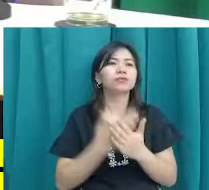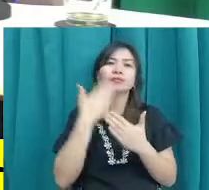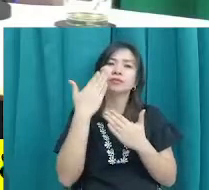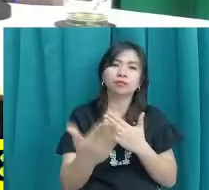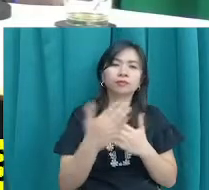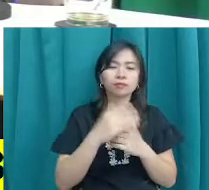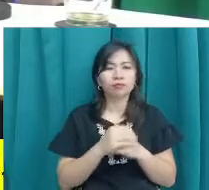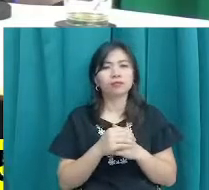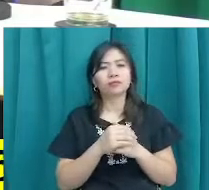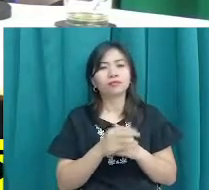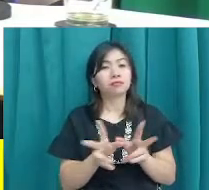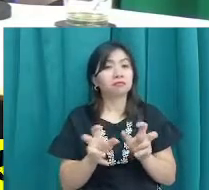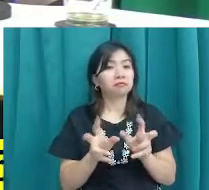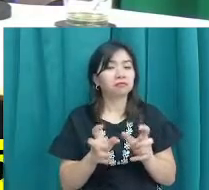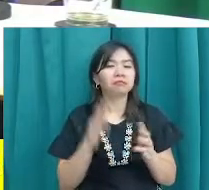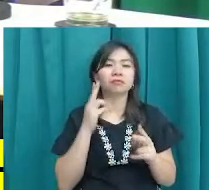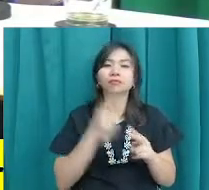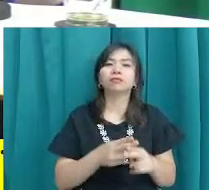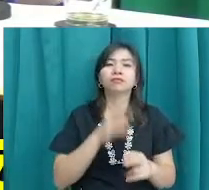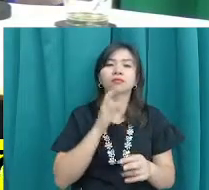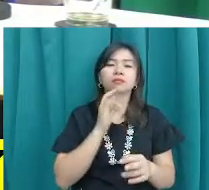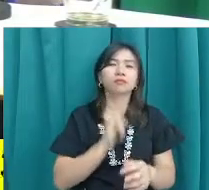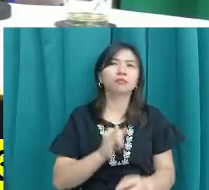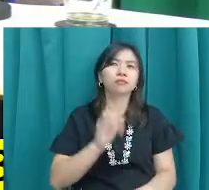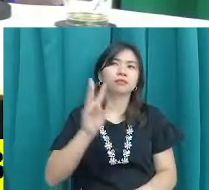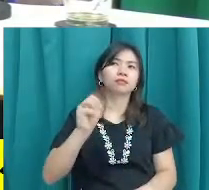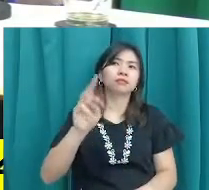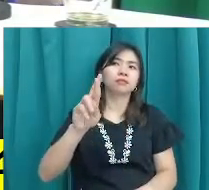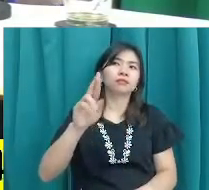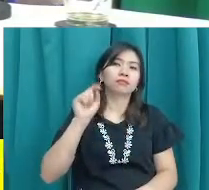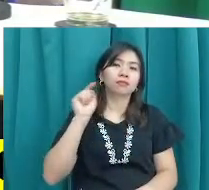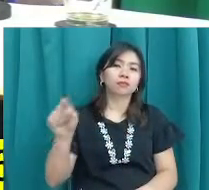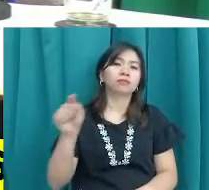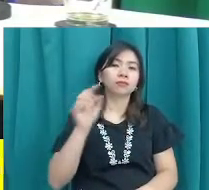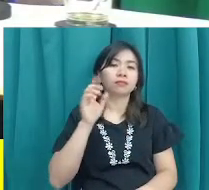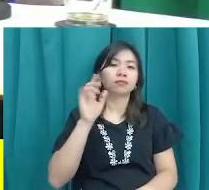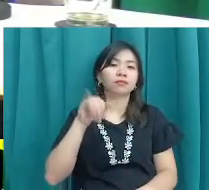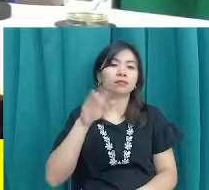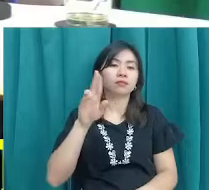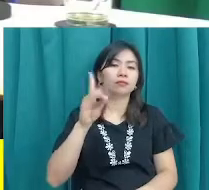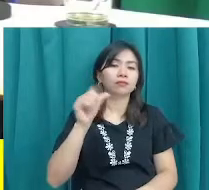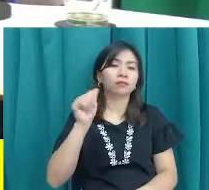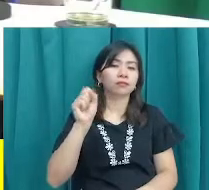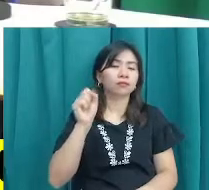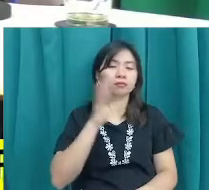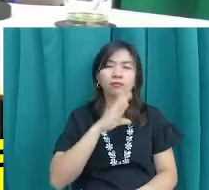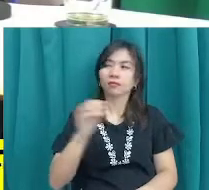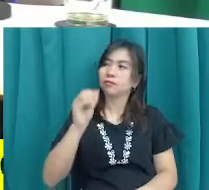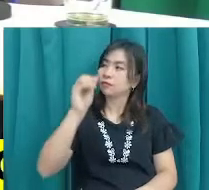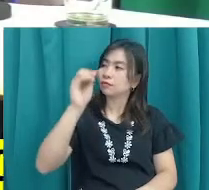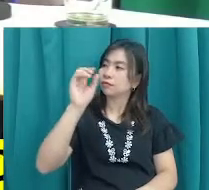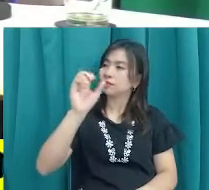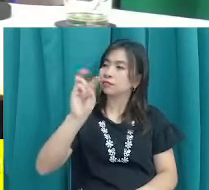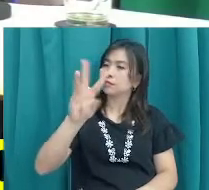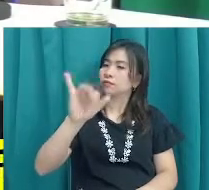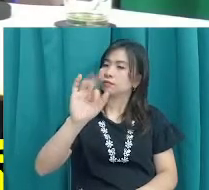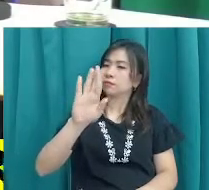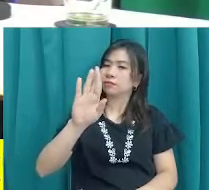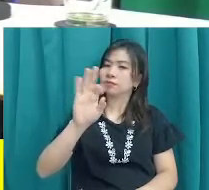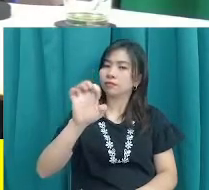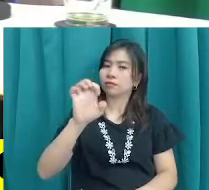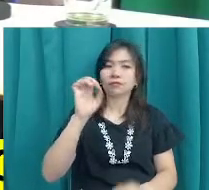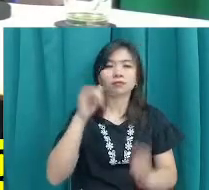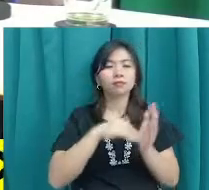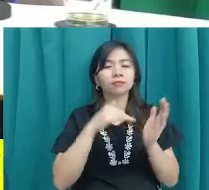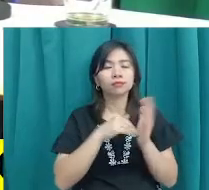of the Year. Ano yun? Magkakalulo ng Panginoon. The betrayal or the betrayer of the Lord Jesus